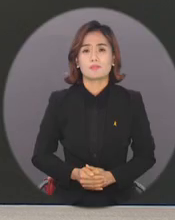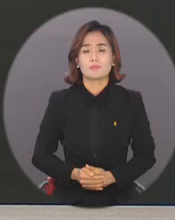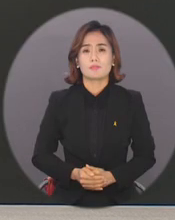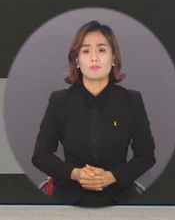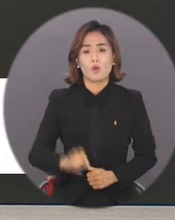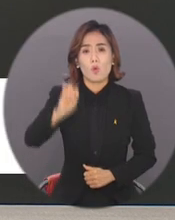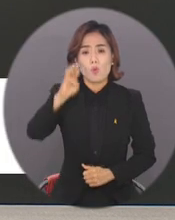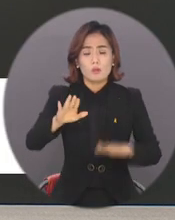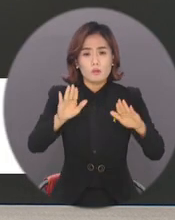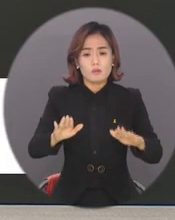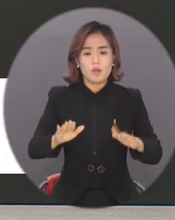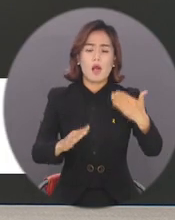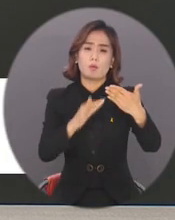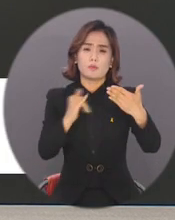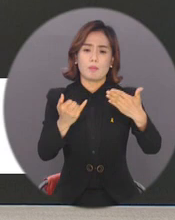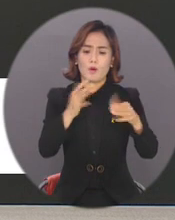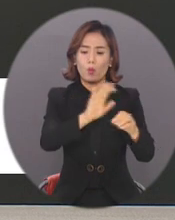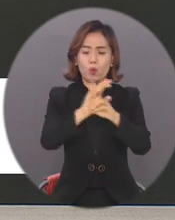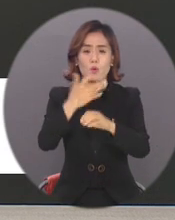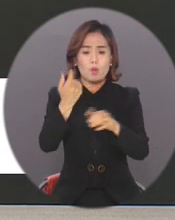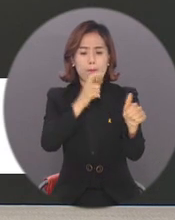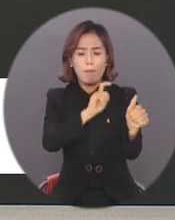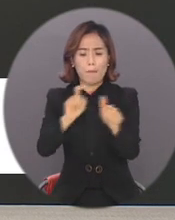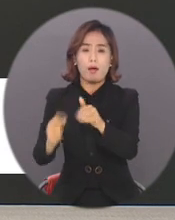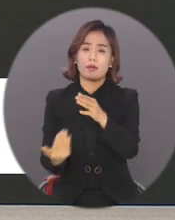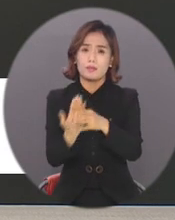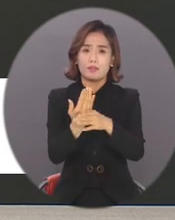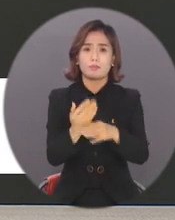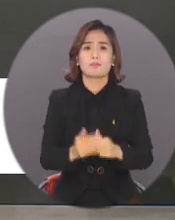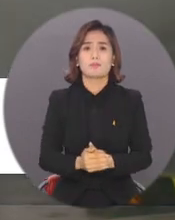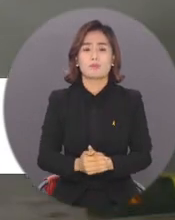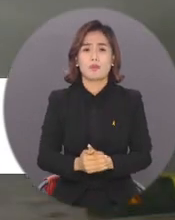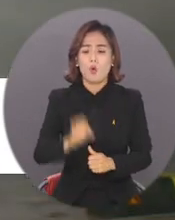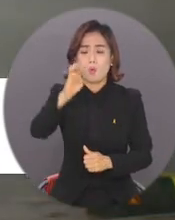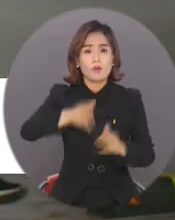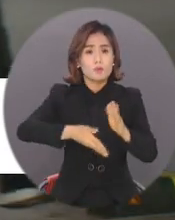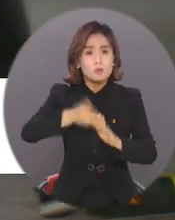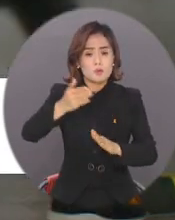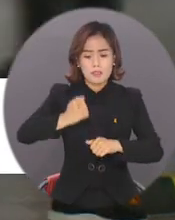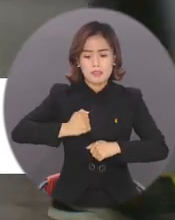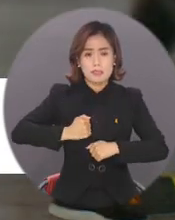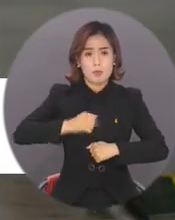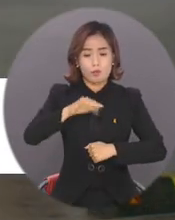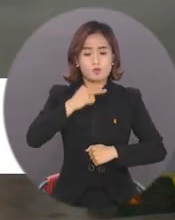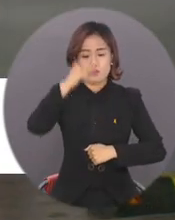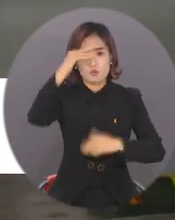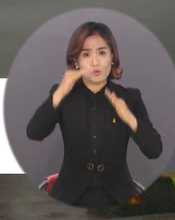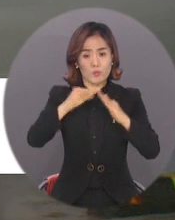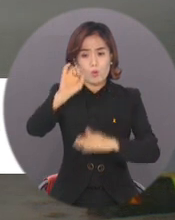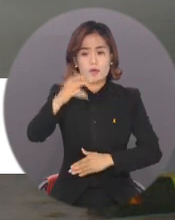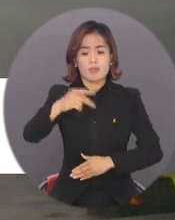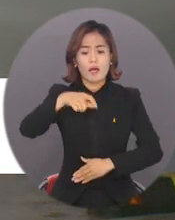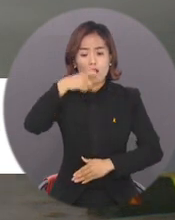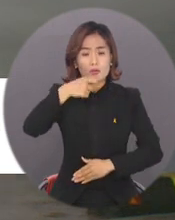광주에서 오늘 9명의 코로나19 신규 확진자가 발생했습니다. 광주시는 상무지구 유흥업소와